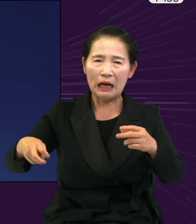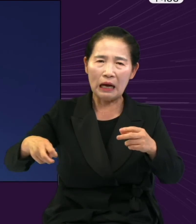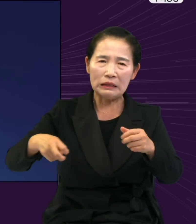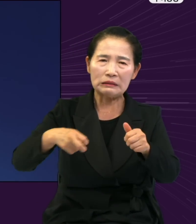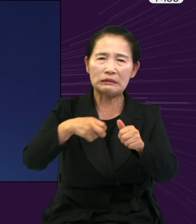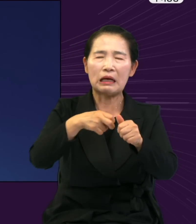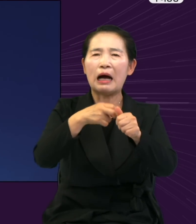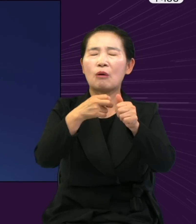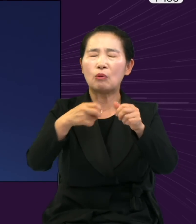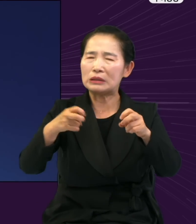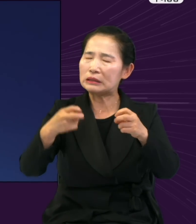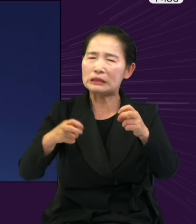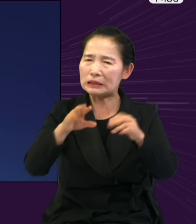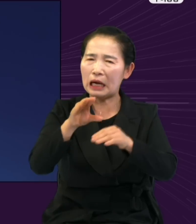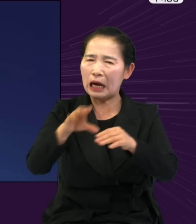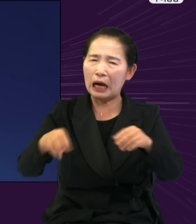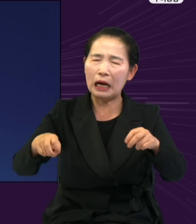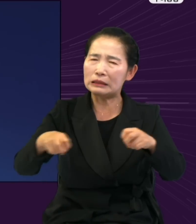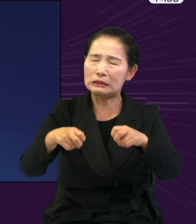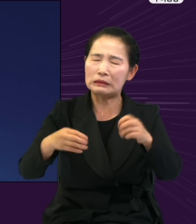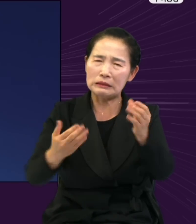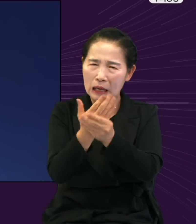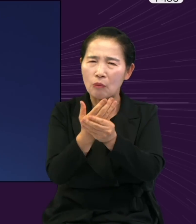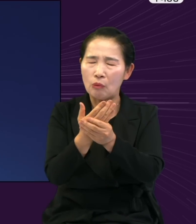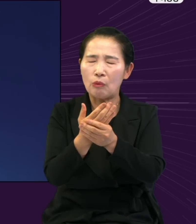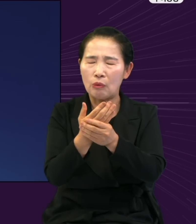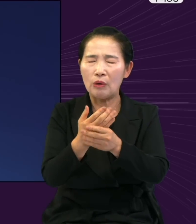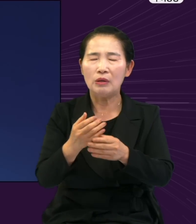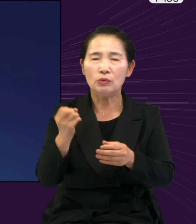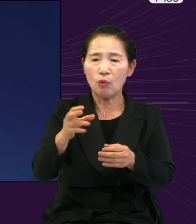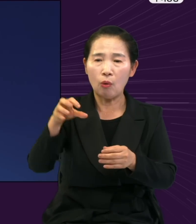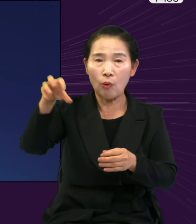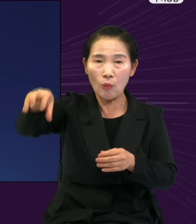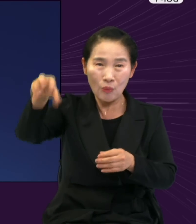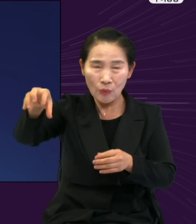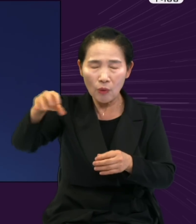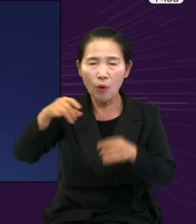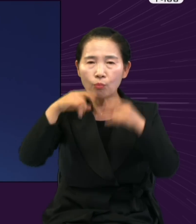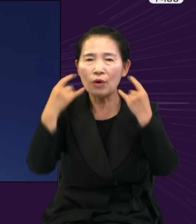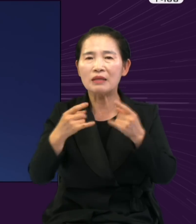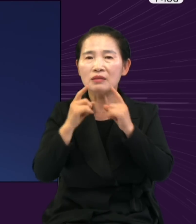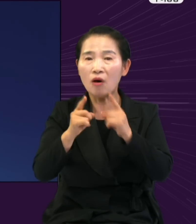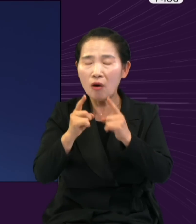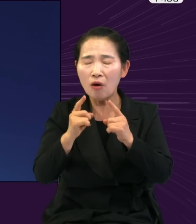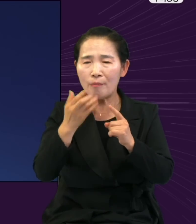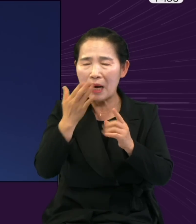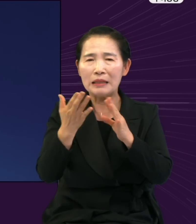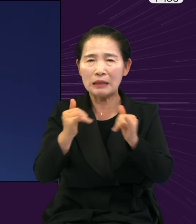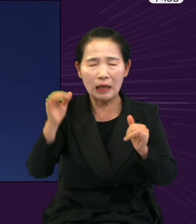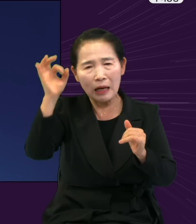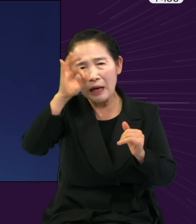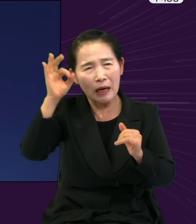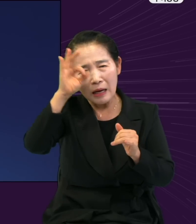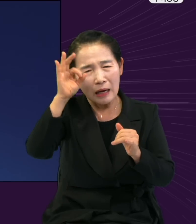일어난 사건이라 불어를 할 줄 아는 사람을 찾기가 어려웠고 그래서 이 사망한 사가 누구인지를 찾아내는 게